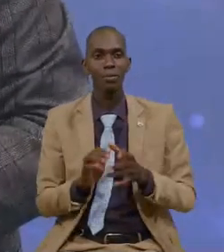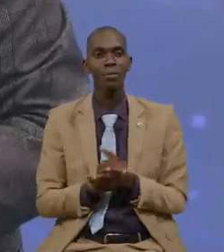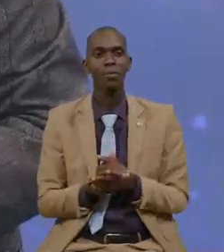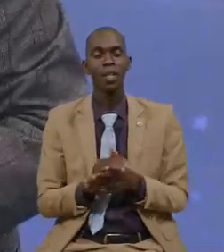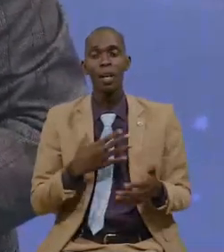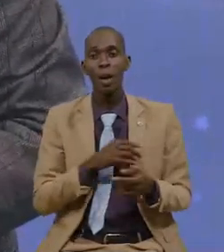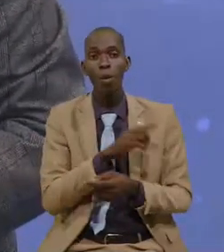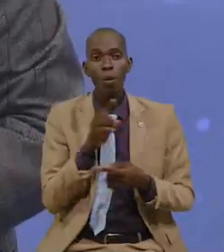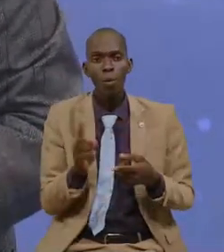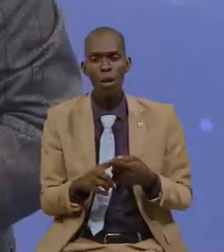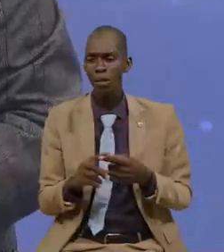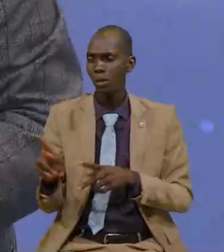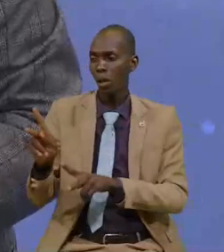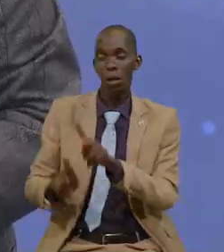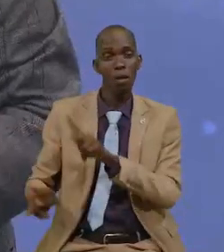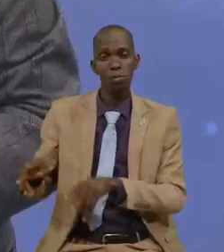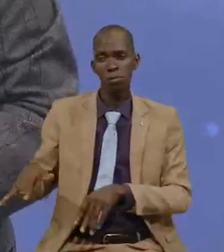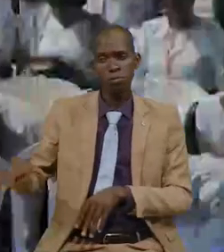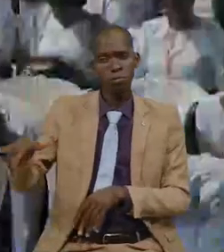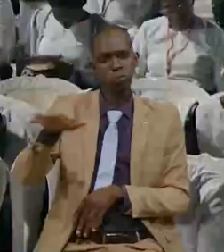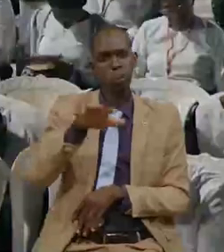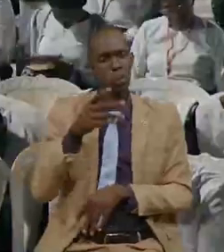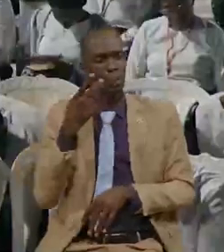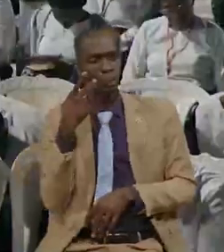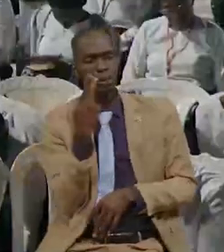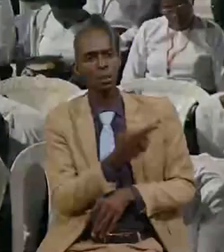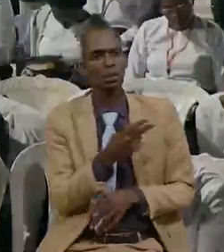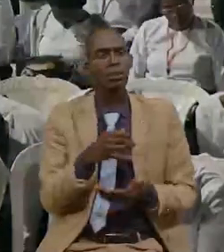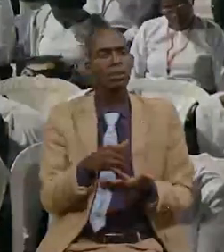verset 7 dit, voyant cela,